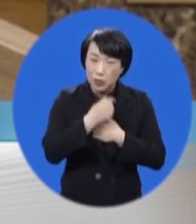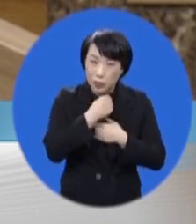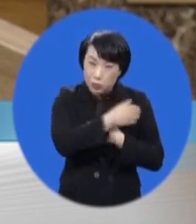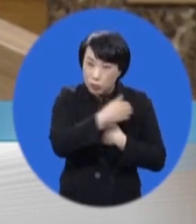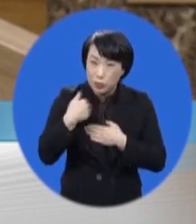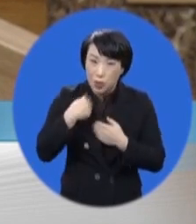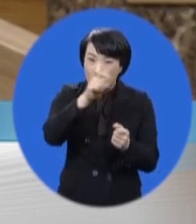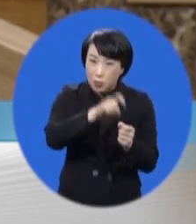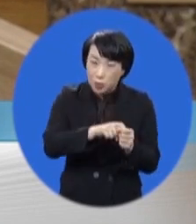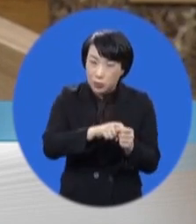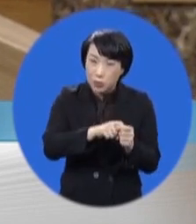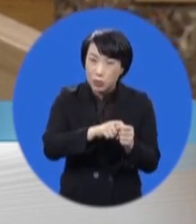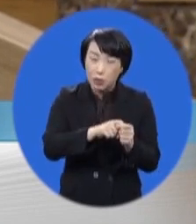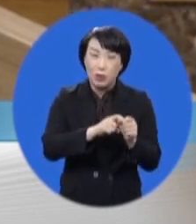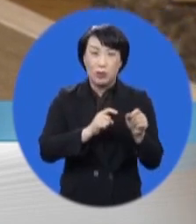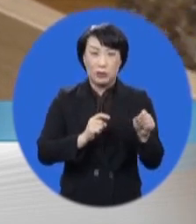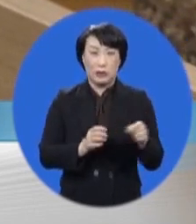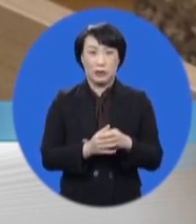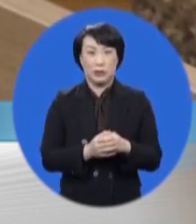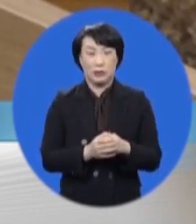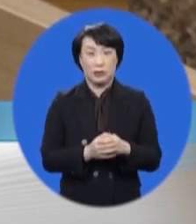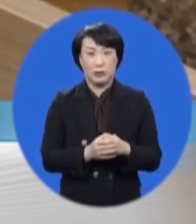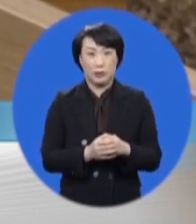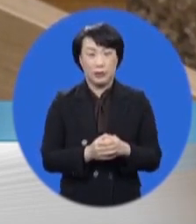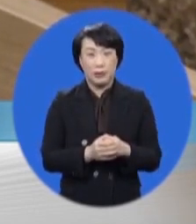욕구를 충족시키기 위한